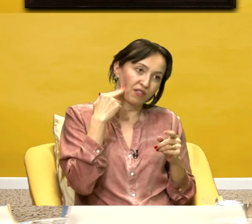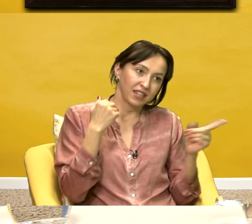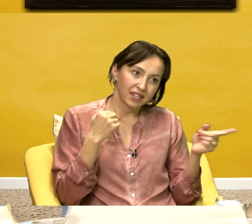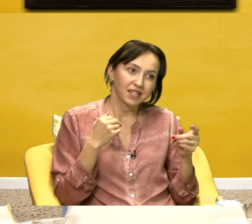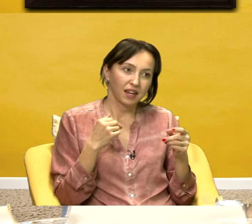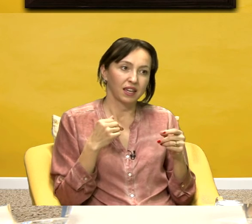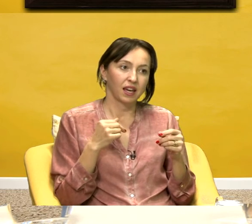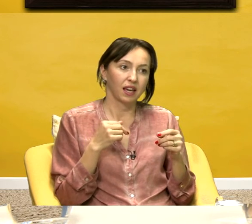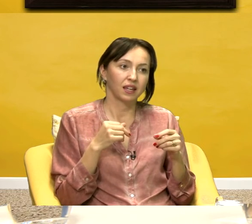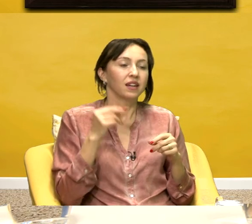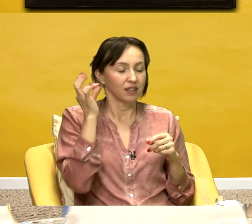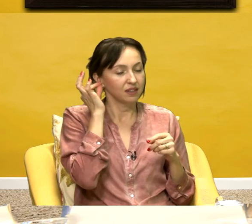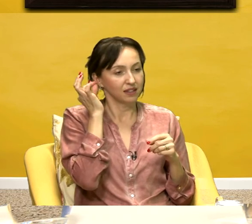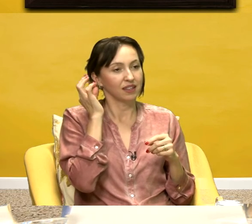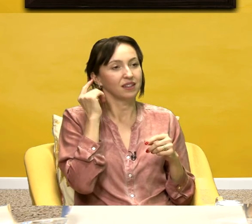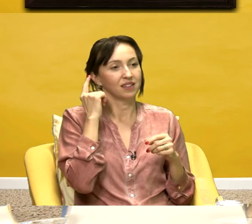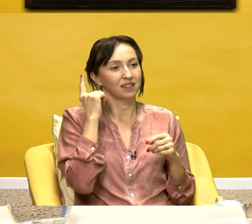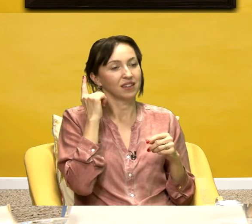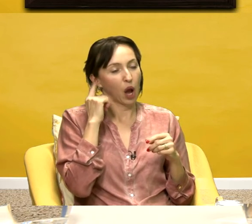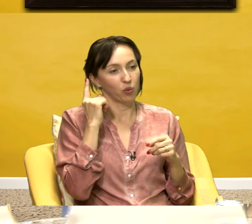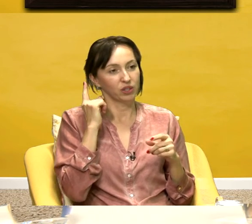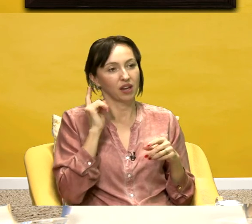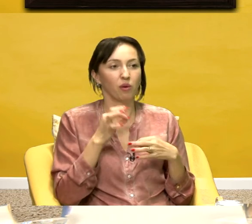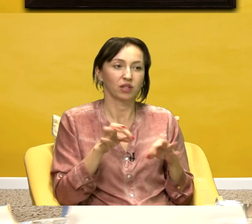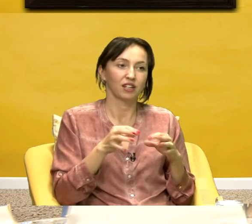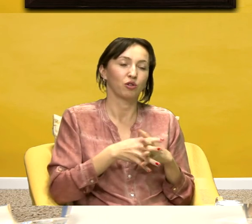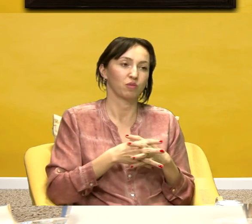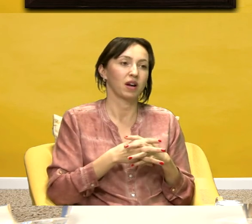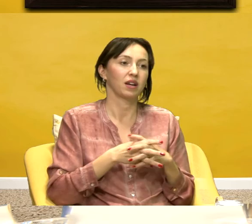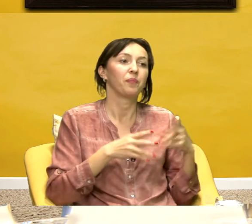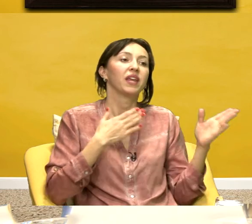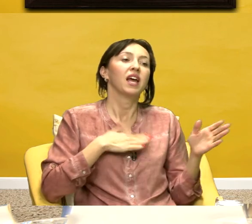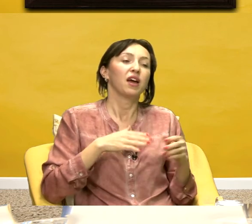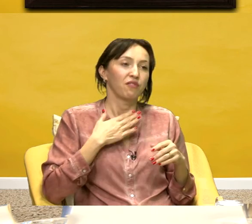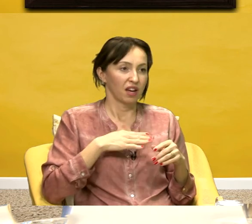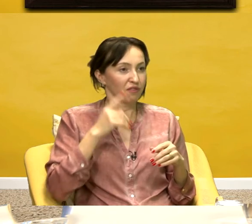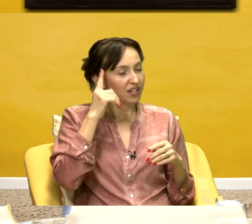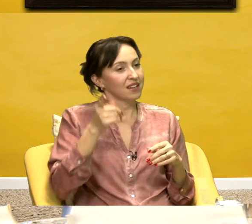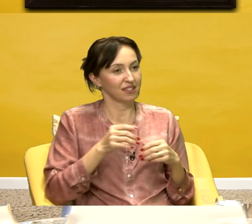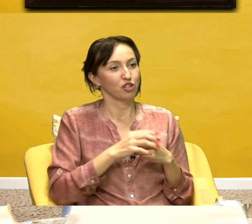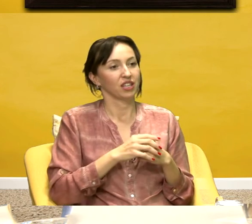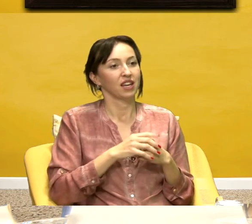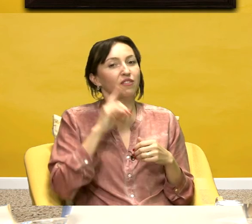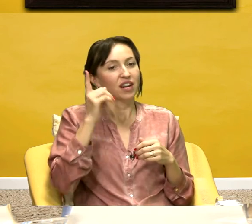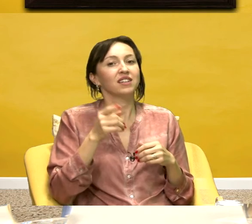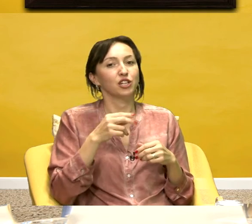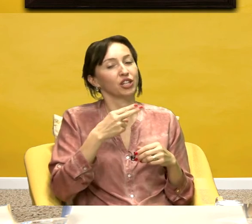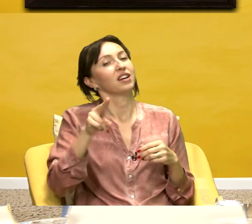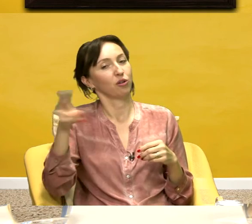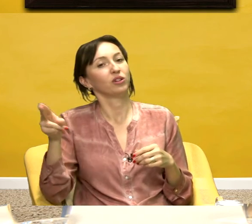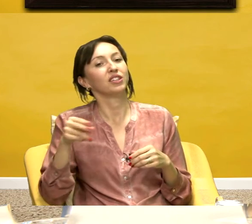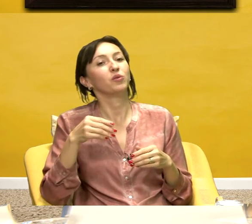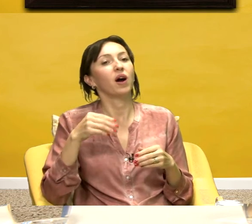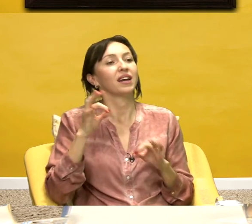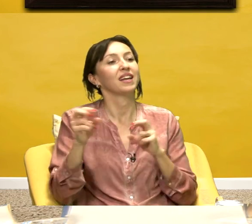Mi-ar face plăcere ca peste câțiva ani să aud că Rebecca, fetița ei, reușește să vorbească